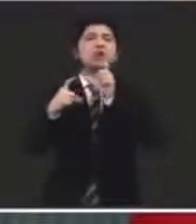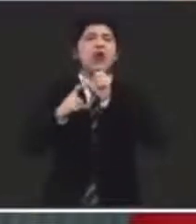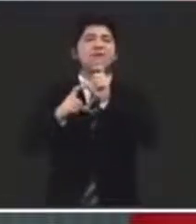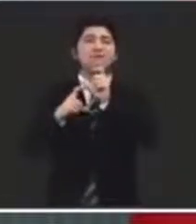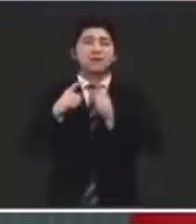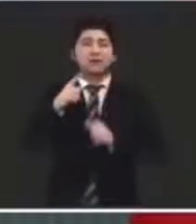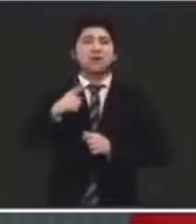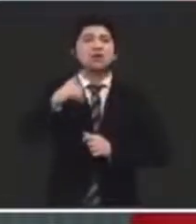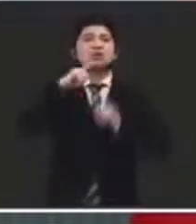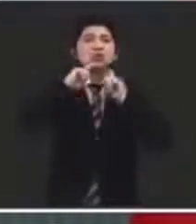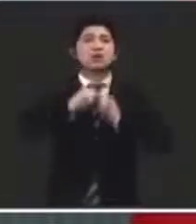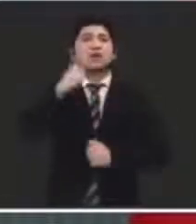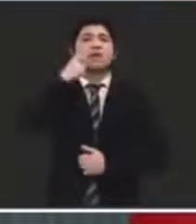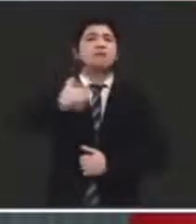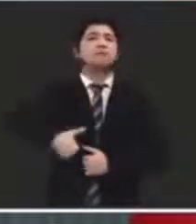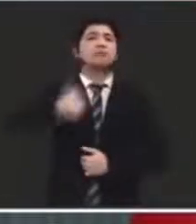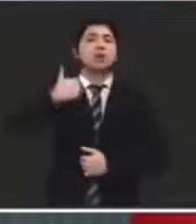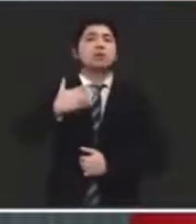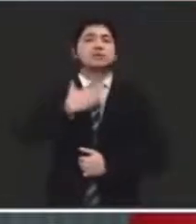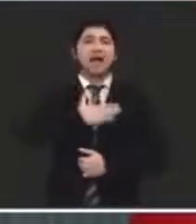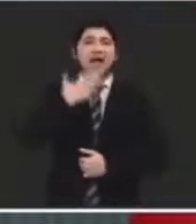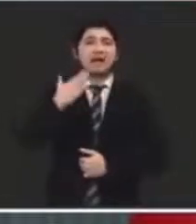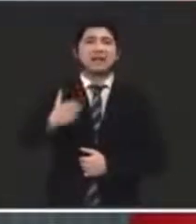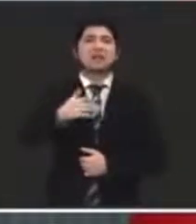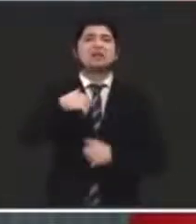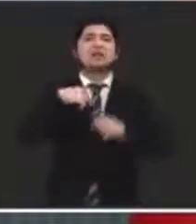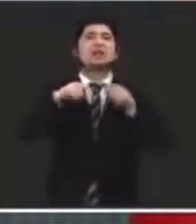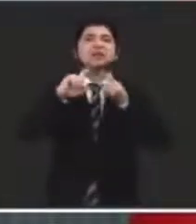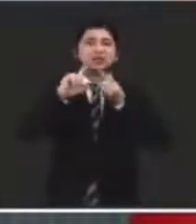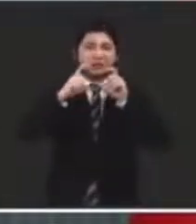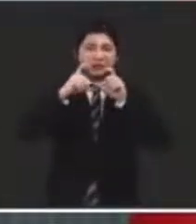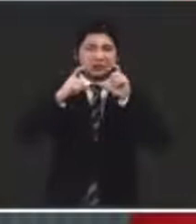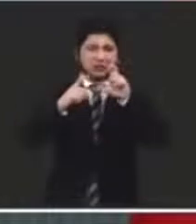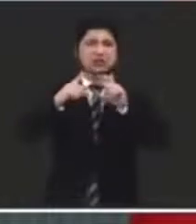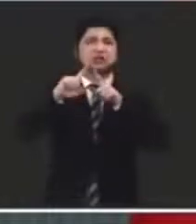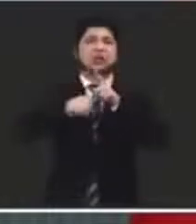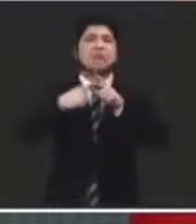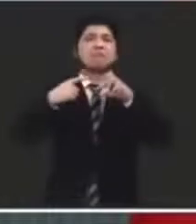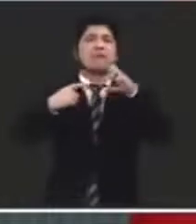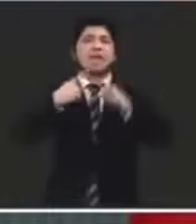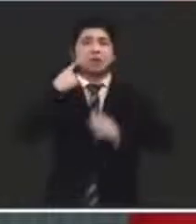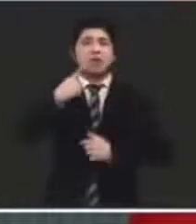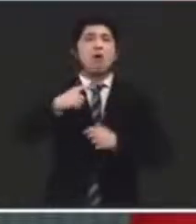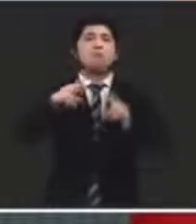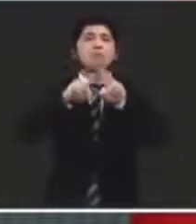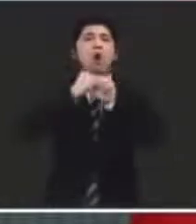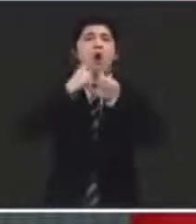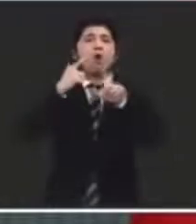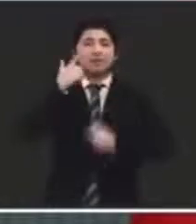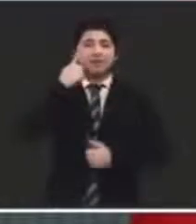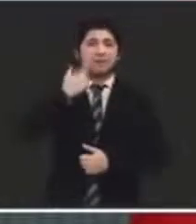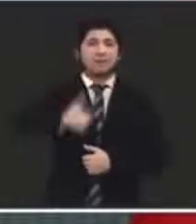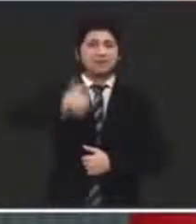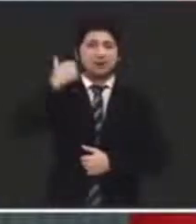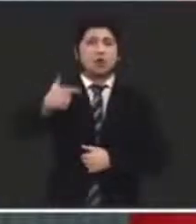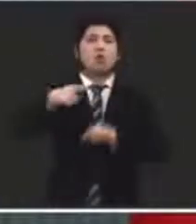Çin devlet başkanı sayın Moğolistan Cumhurbaşkanı Sayın